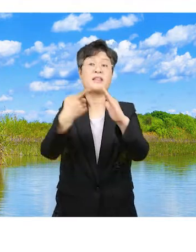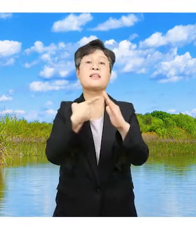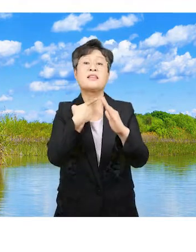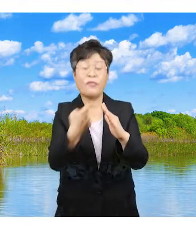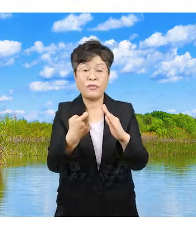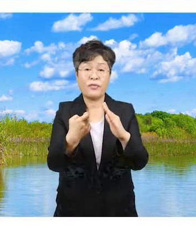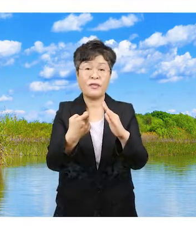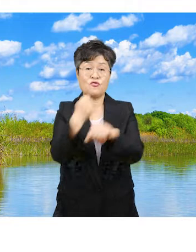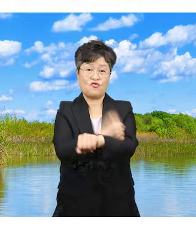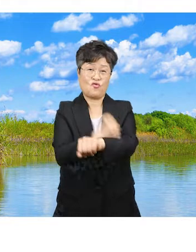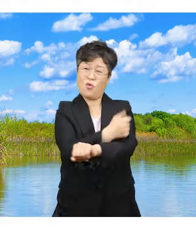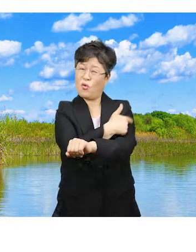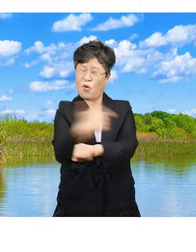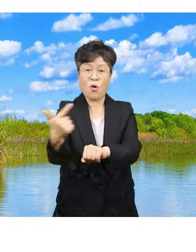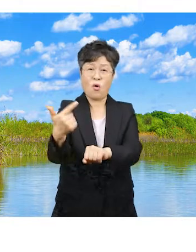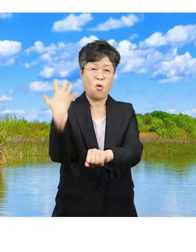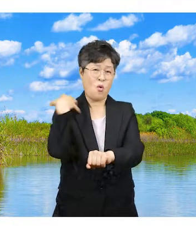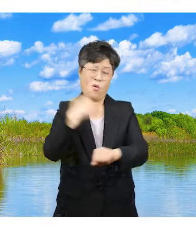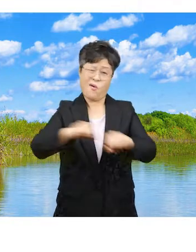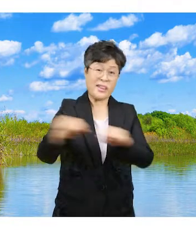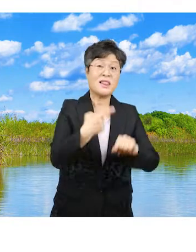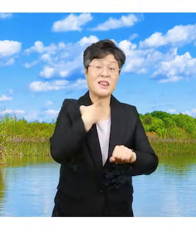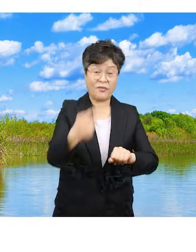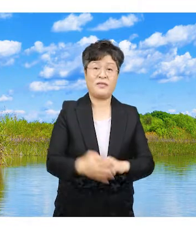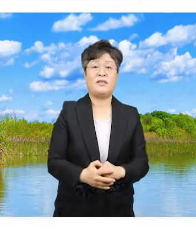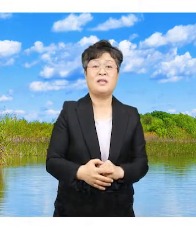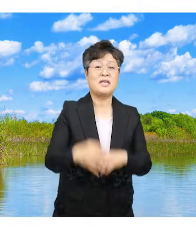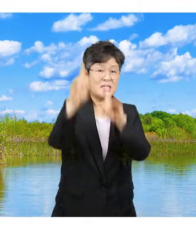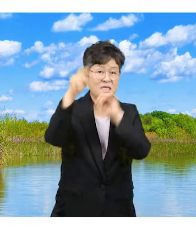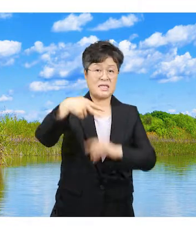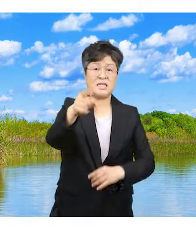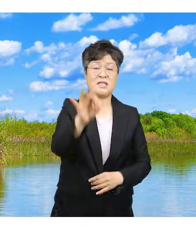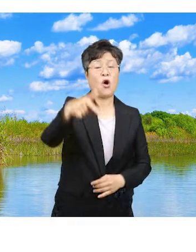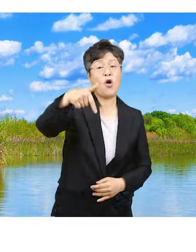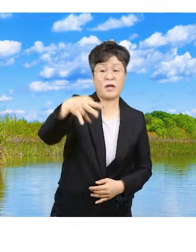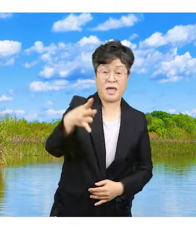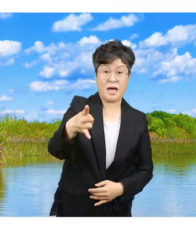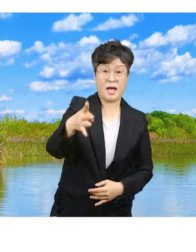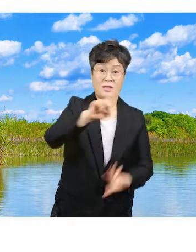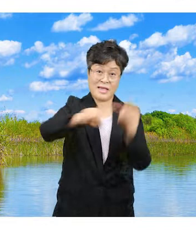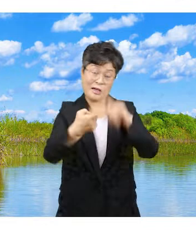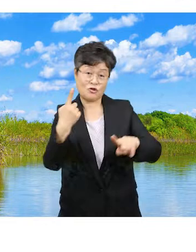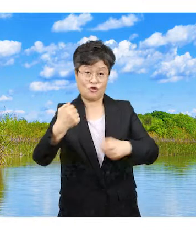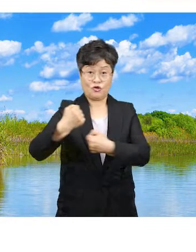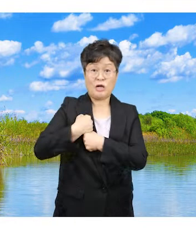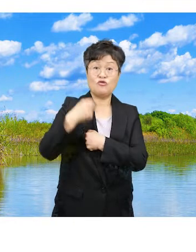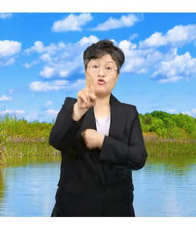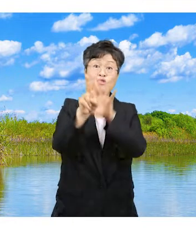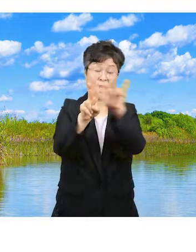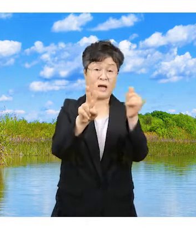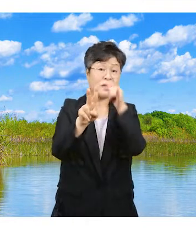조선 건국에 큰 역할을 했던 분입니다. 태조 이성계가 무장으로 두 명의 용사가